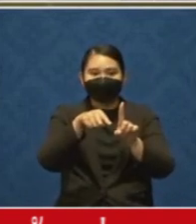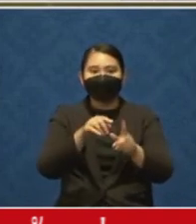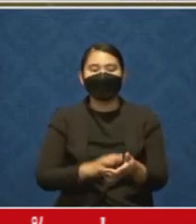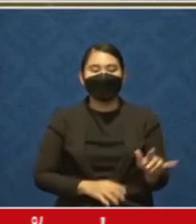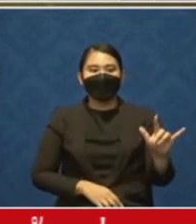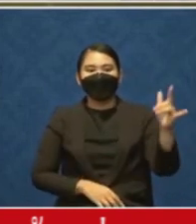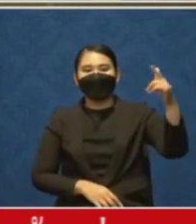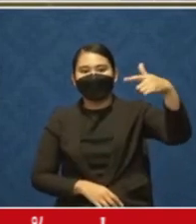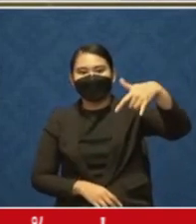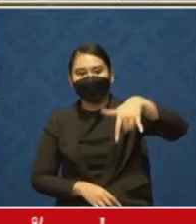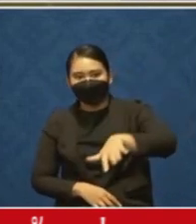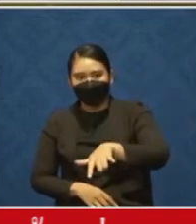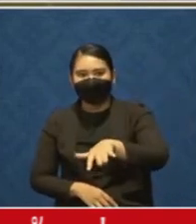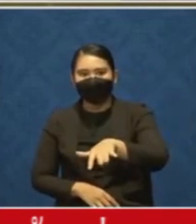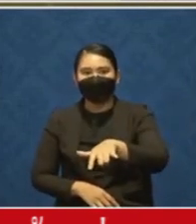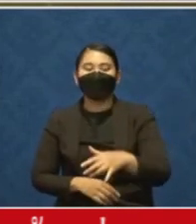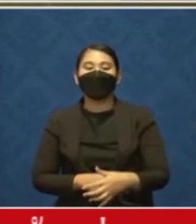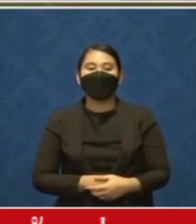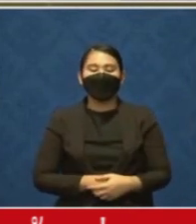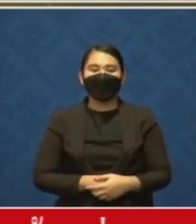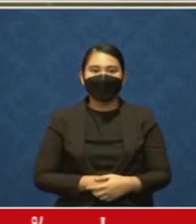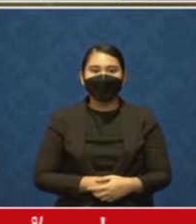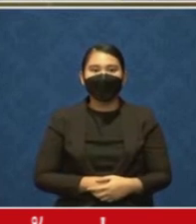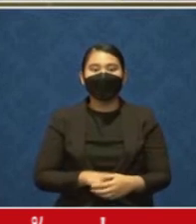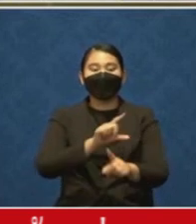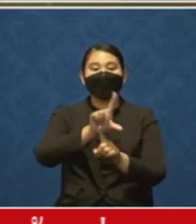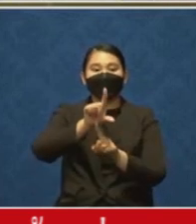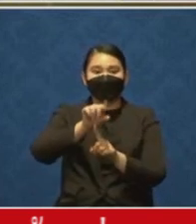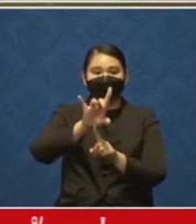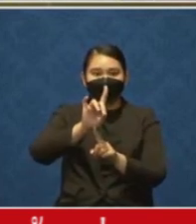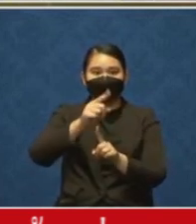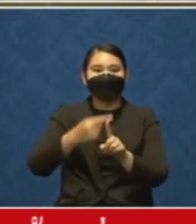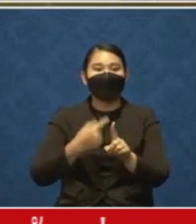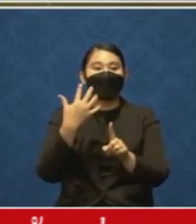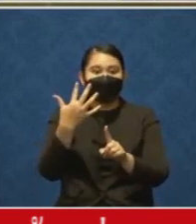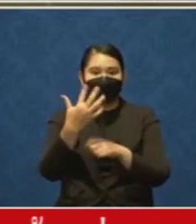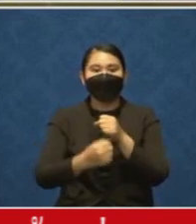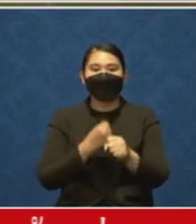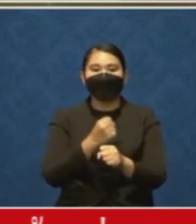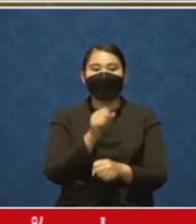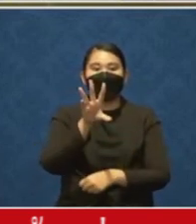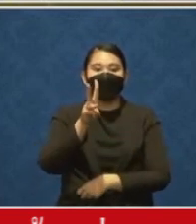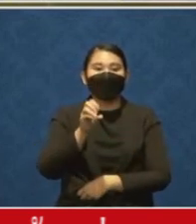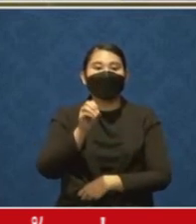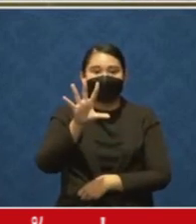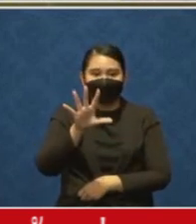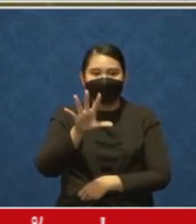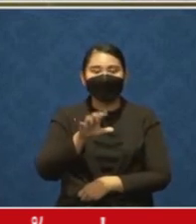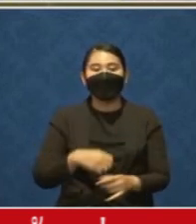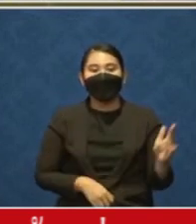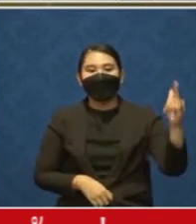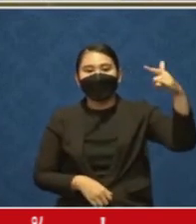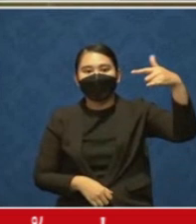ว่าตกครับท่านประธานครับแล้วก็ขณะเดียวกันวันที่28พฤษภาคมปี65ก็ตกอีก